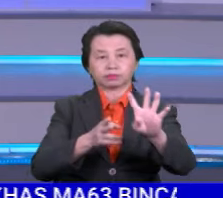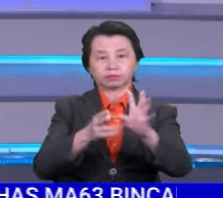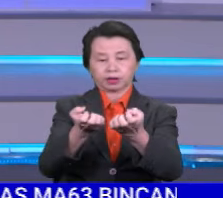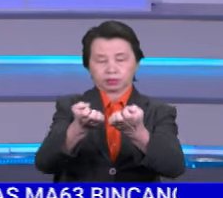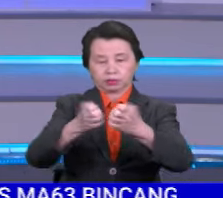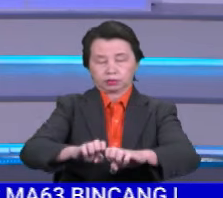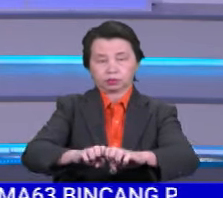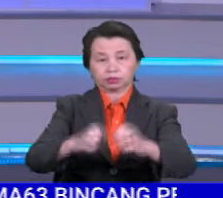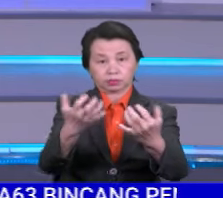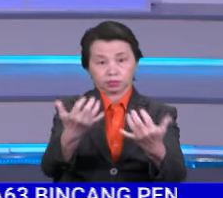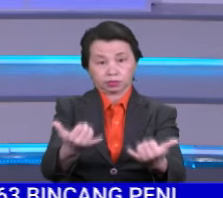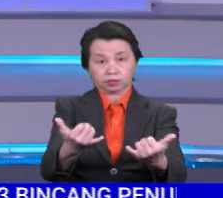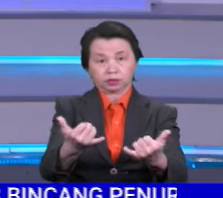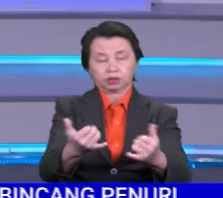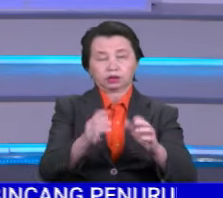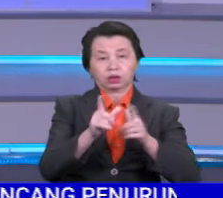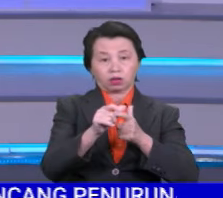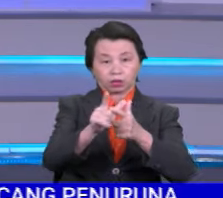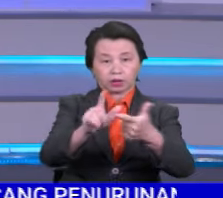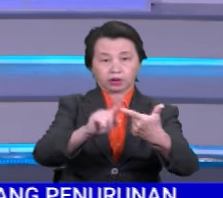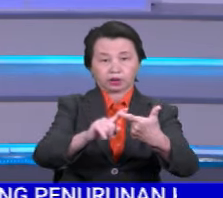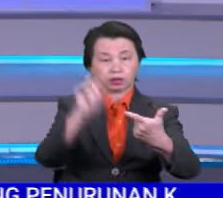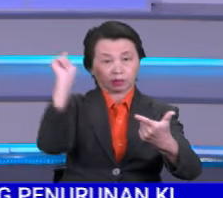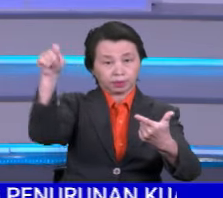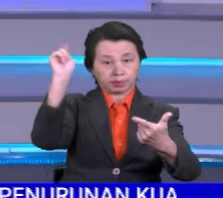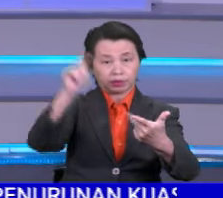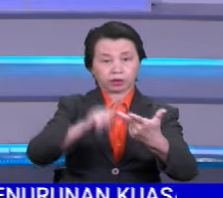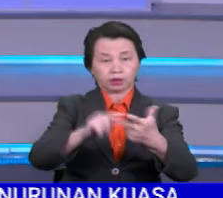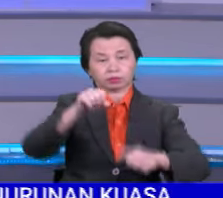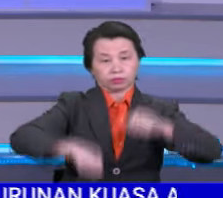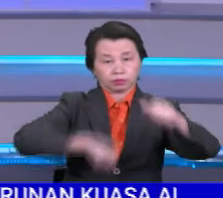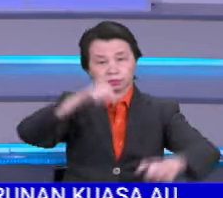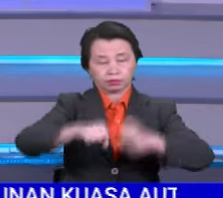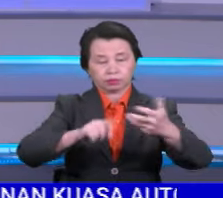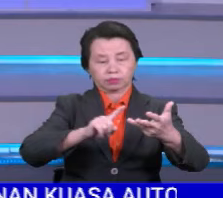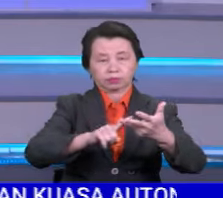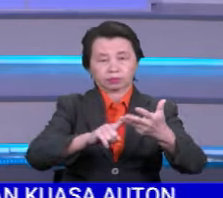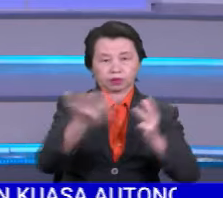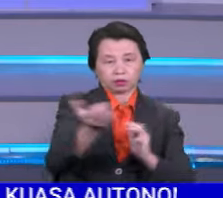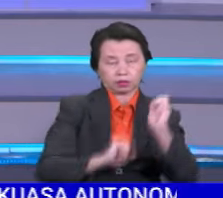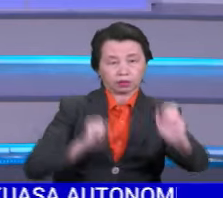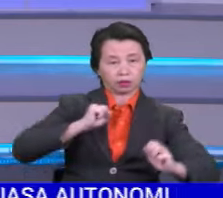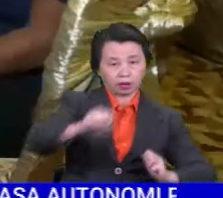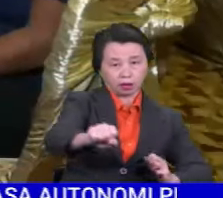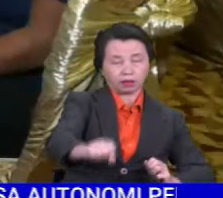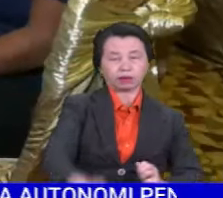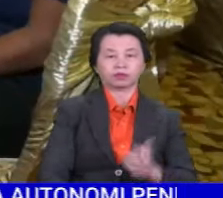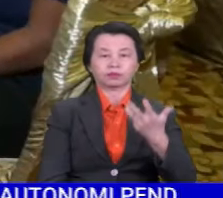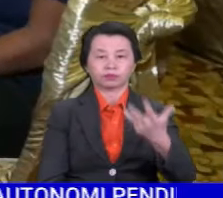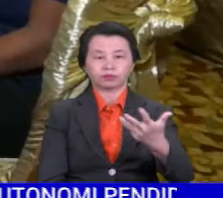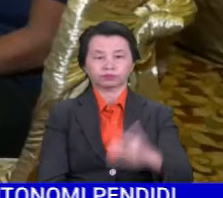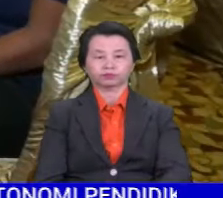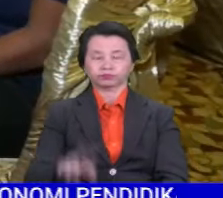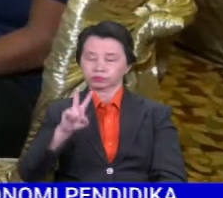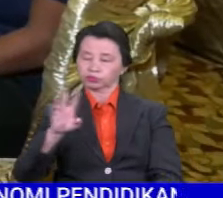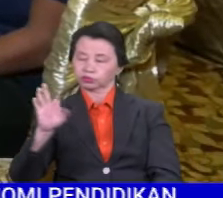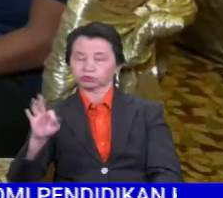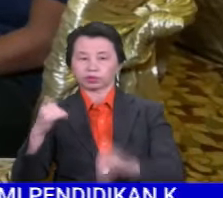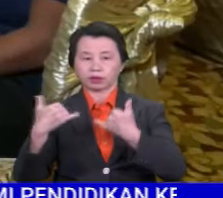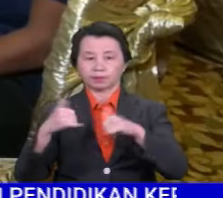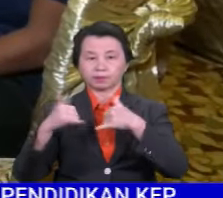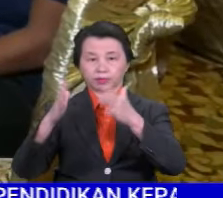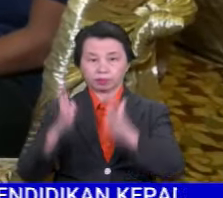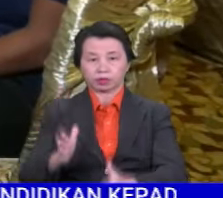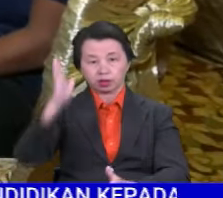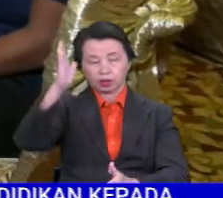pada edisi kali ini iaitu olahraga, badminton, berbasikal dan karate. Seramai 29 atlet